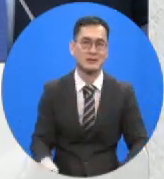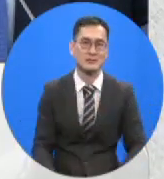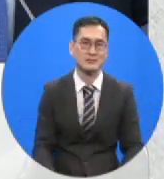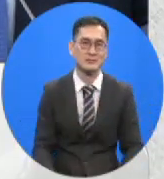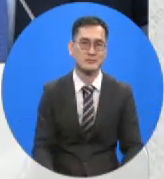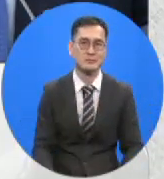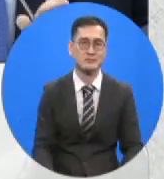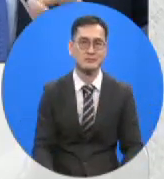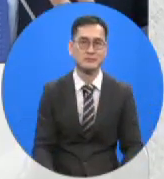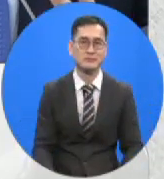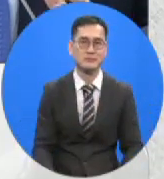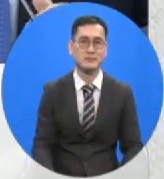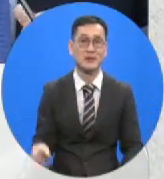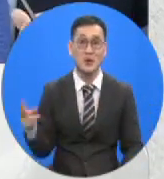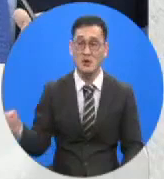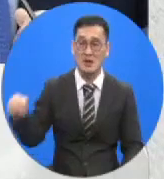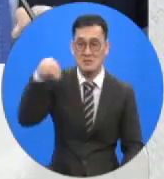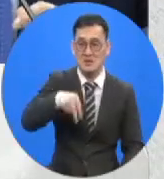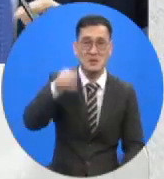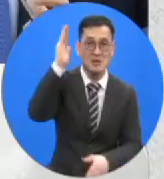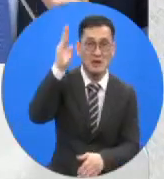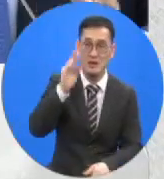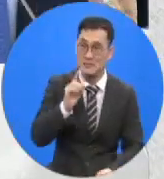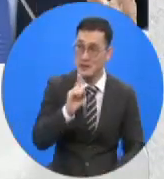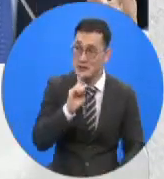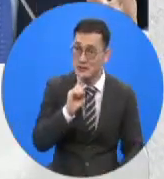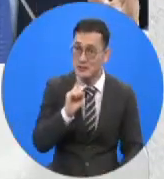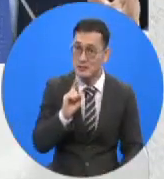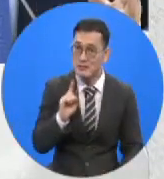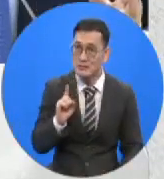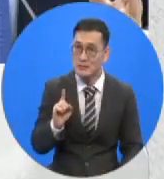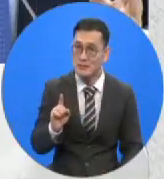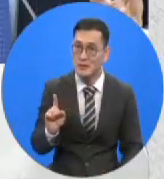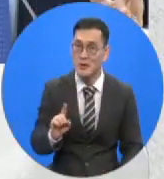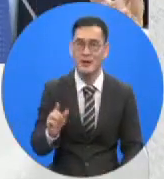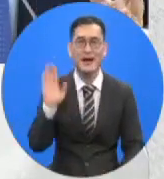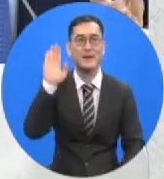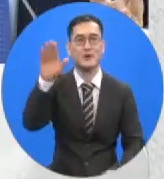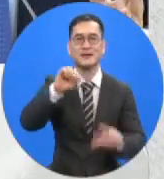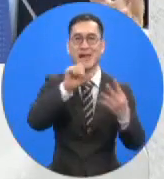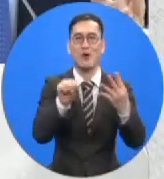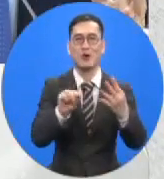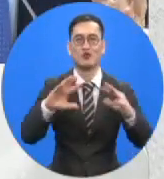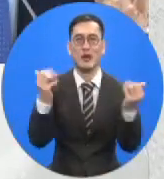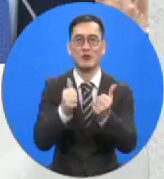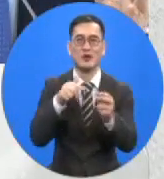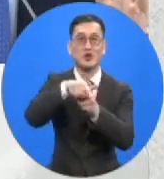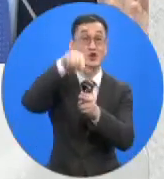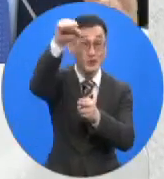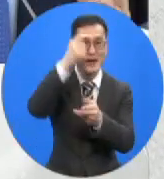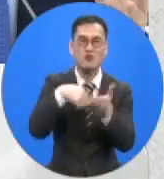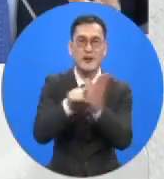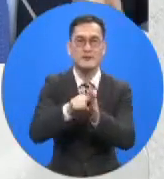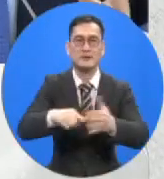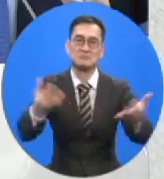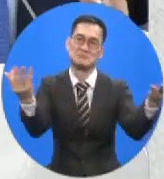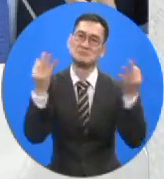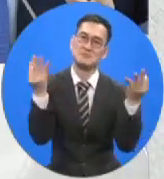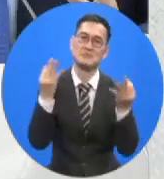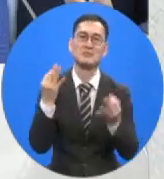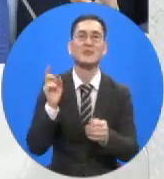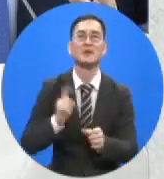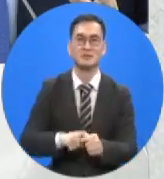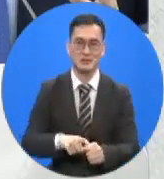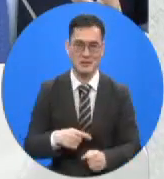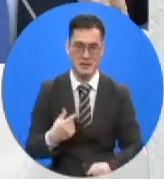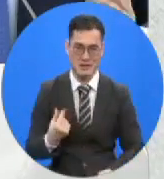또 포토라인에 서겠다고 했느냐. 저는 이거는 4월 총선에 출마하는 것이다 라는 생각이 들고 오늘 포토라인에서